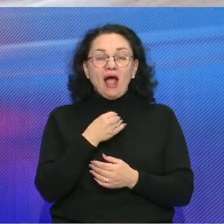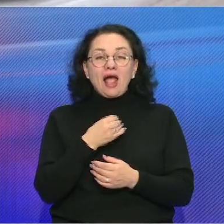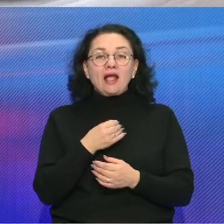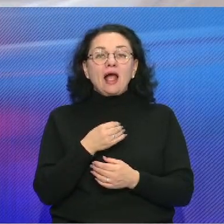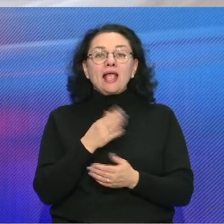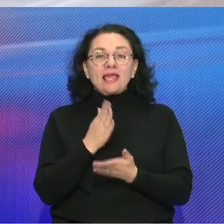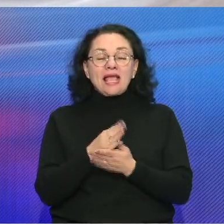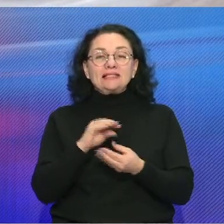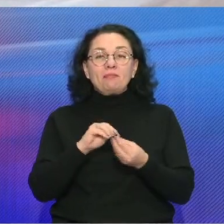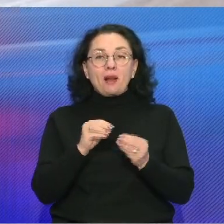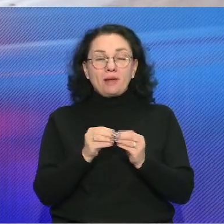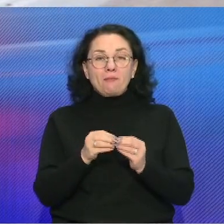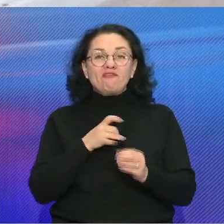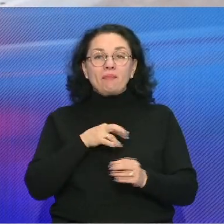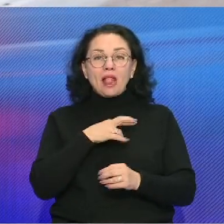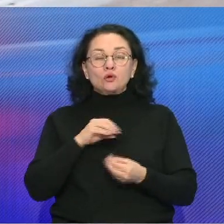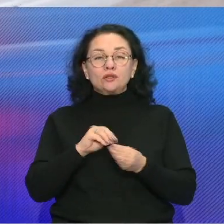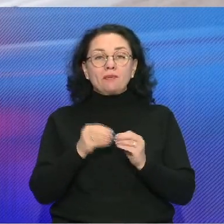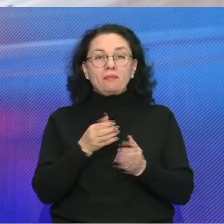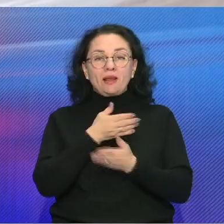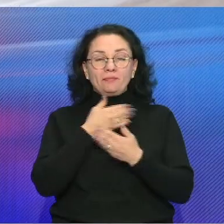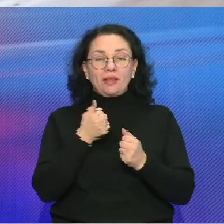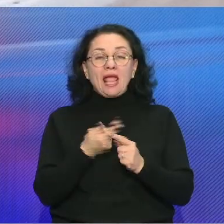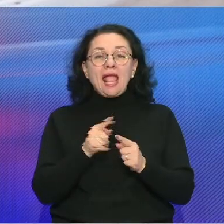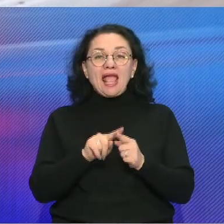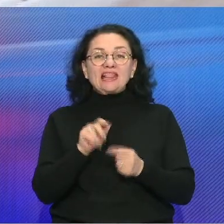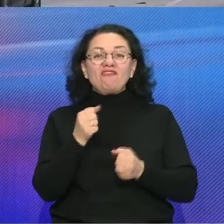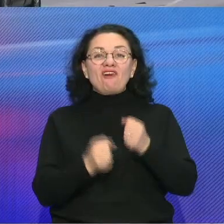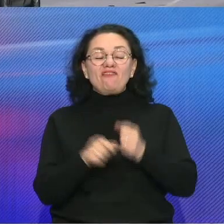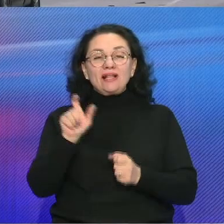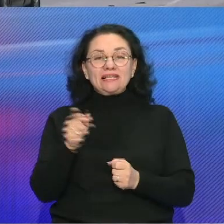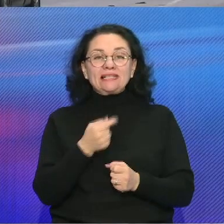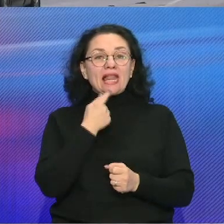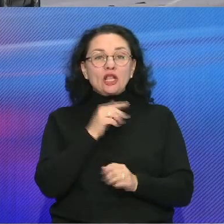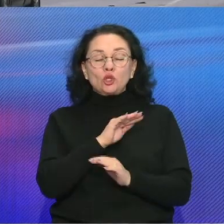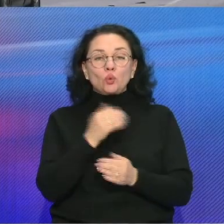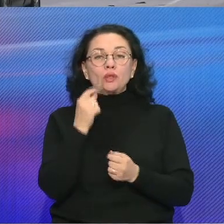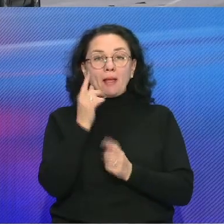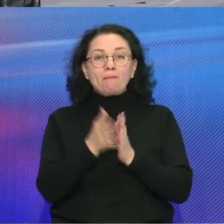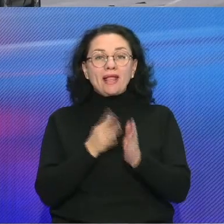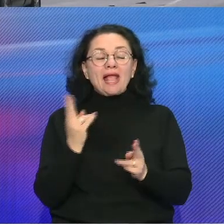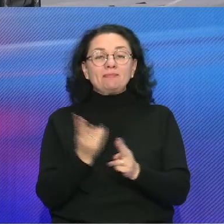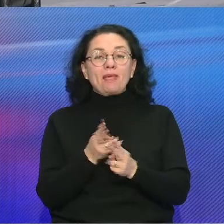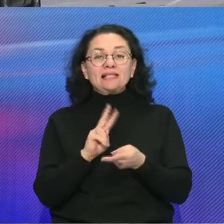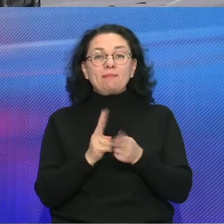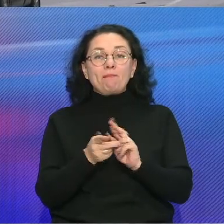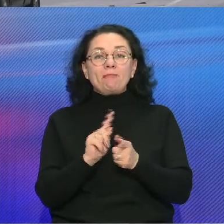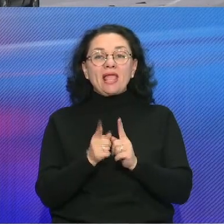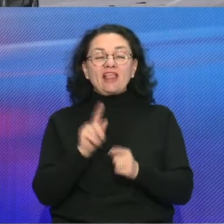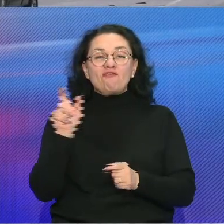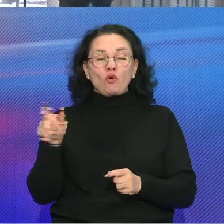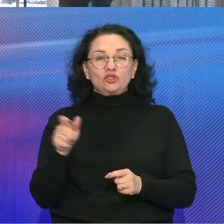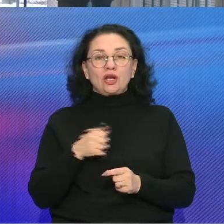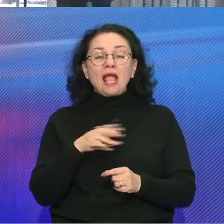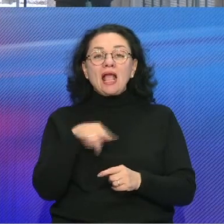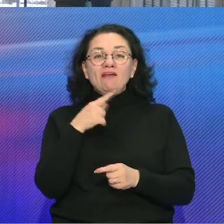Беларусь? Беларусь no problem. Гэтага водителя нескладана зразумець без перакладчыка. Ён выказвае агульнае незадавальненне калег працай літоўскага